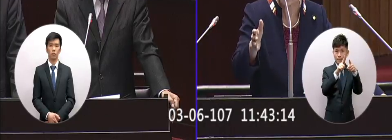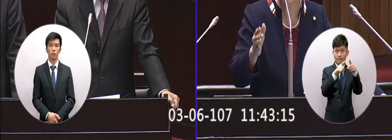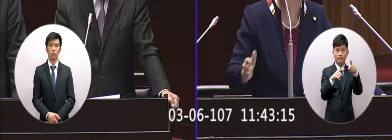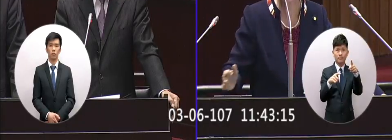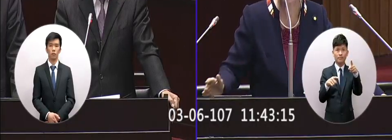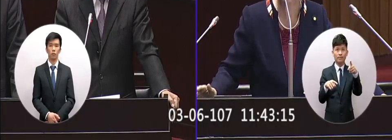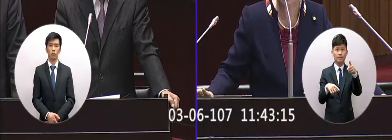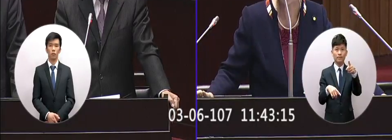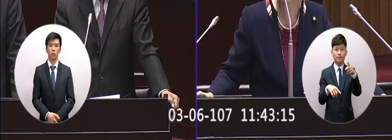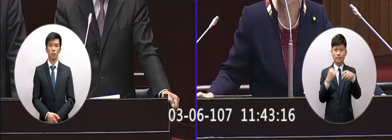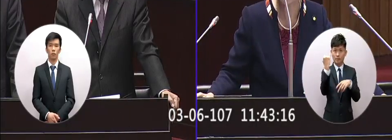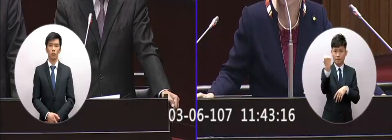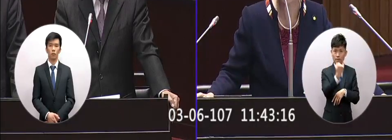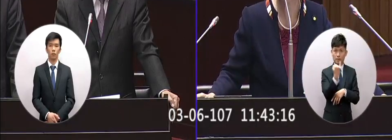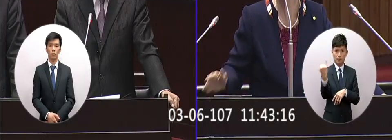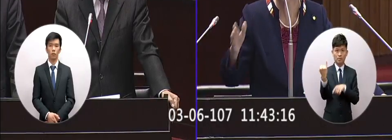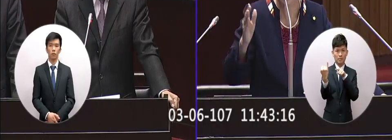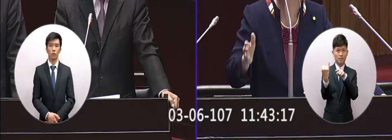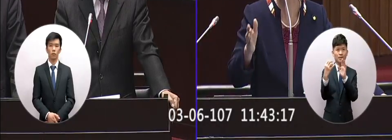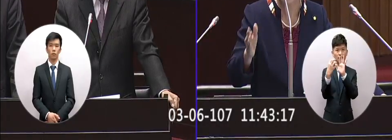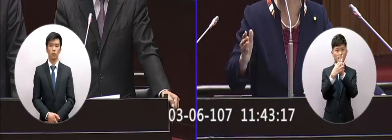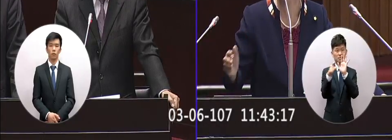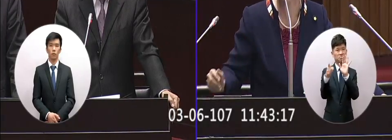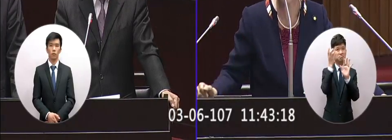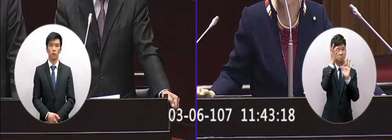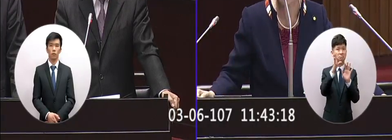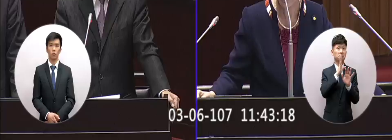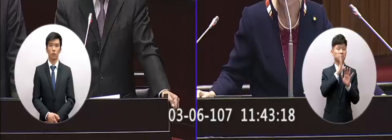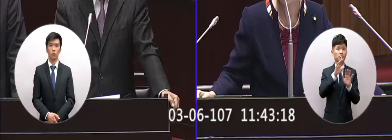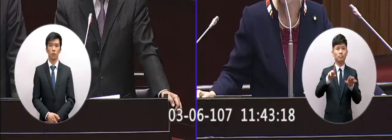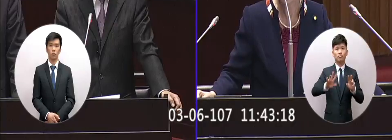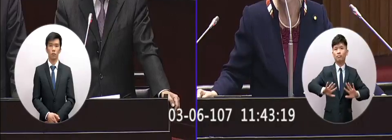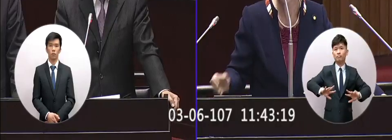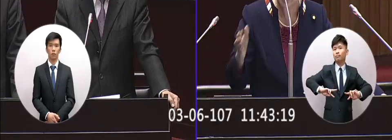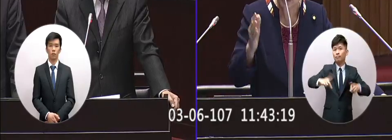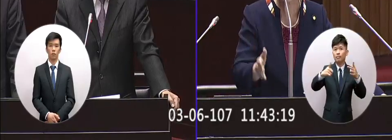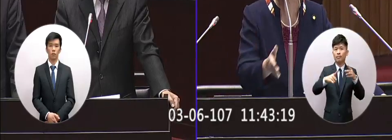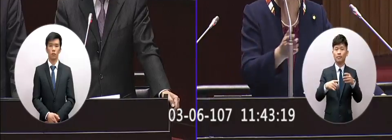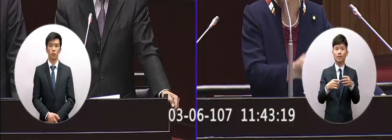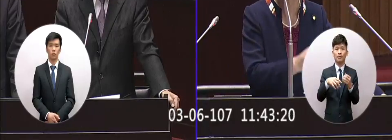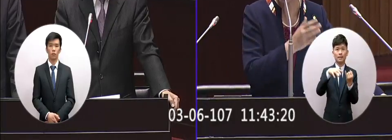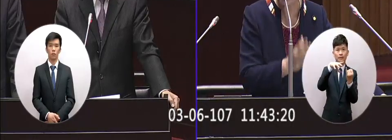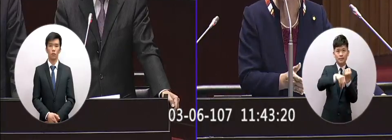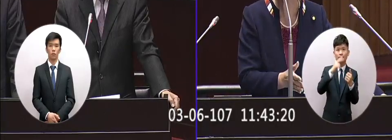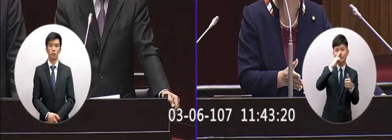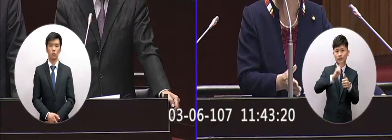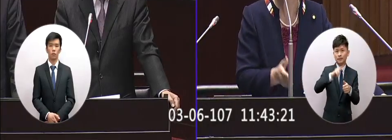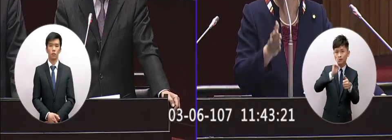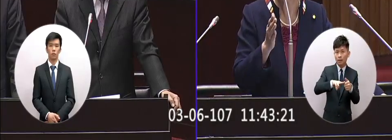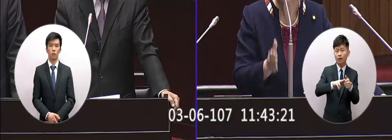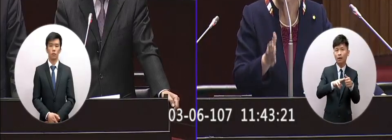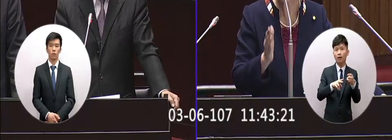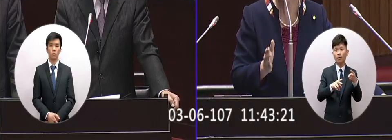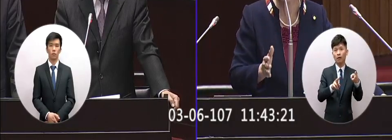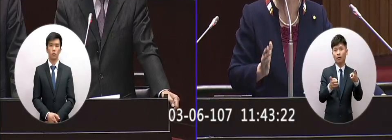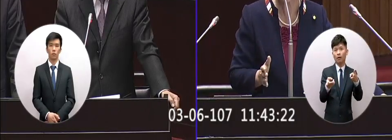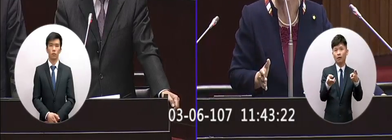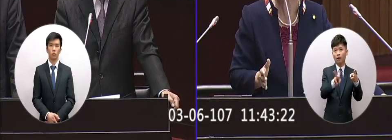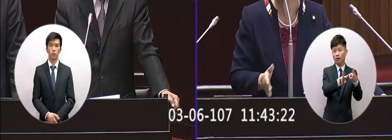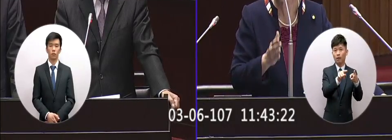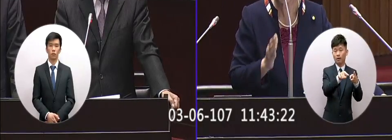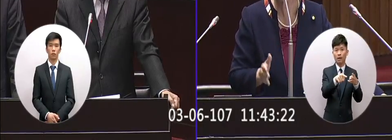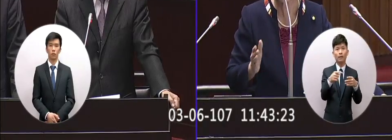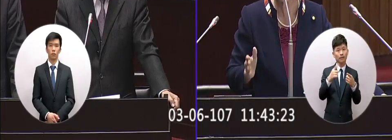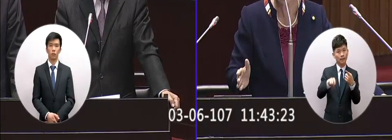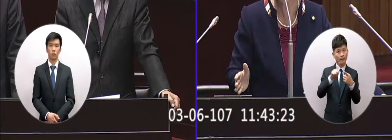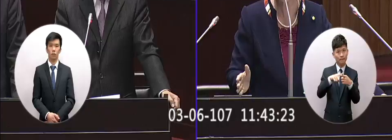三女为奸，事实上是一种歧视的字眼，现在全部都把它改成性侵害。所以是不是你们能够全面的用性别的观